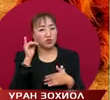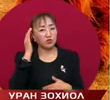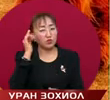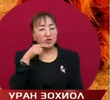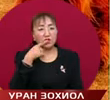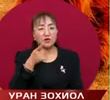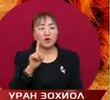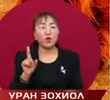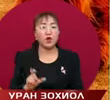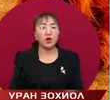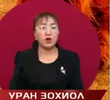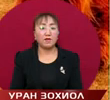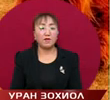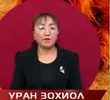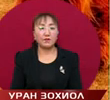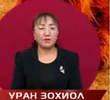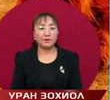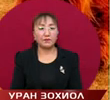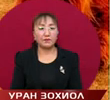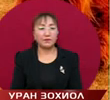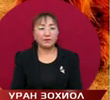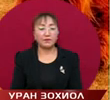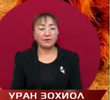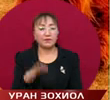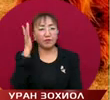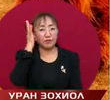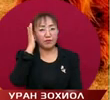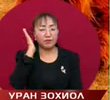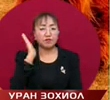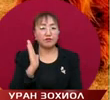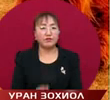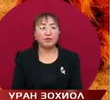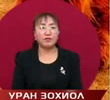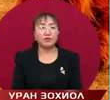үйлсний учрыг ойлгосон болов уу? За бүгдээрээ төсөөлөн бодороо хүүхдүүд.